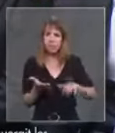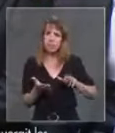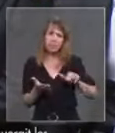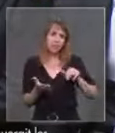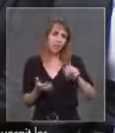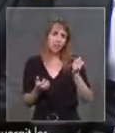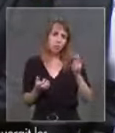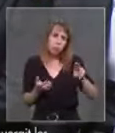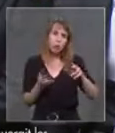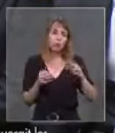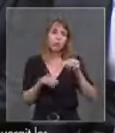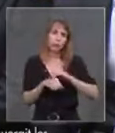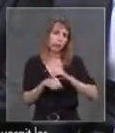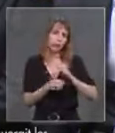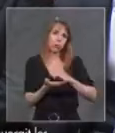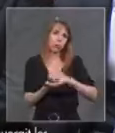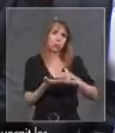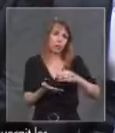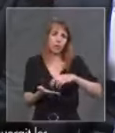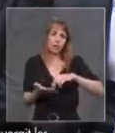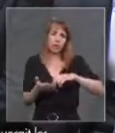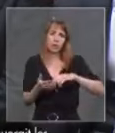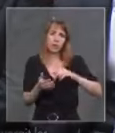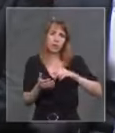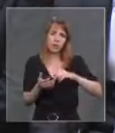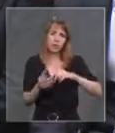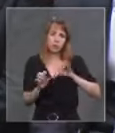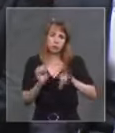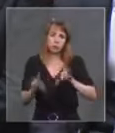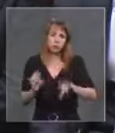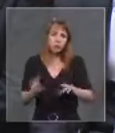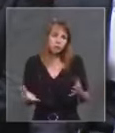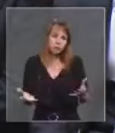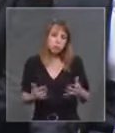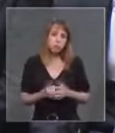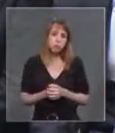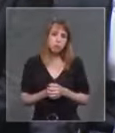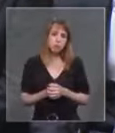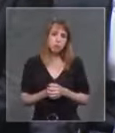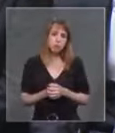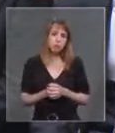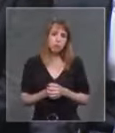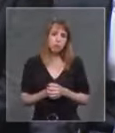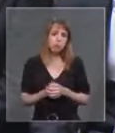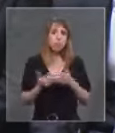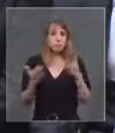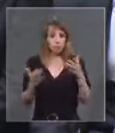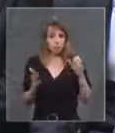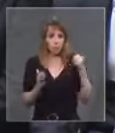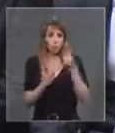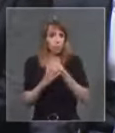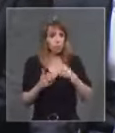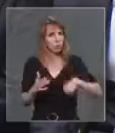le Conseil constitutionnel s'il parvenait au bout de son cheminement parlementaire. Alors Madame la Présidente, jusqu'au bout,